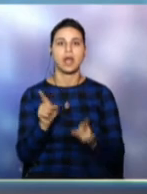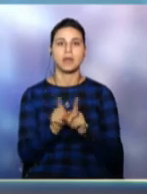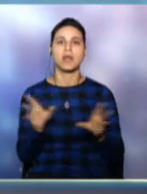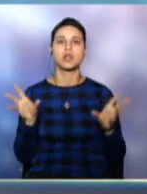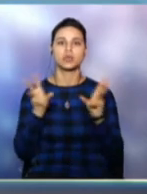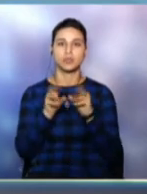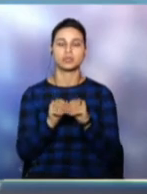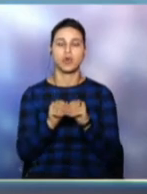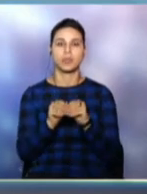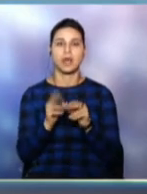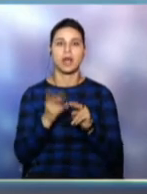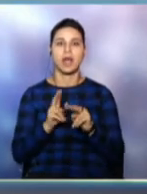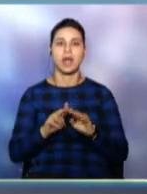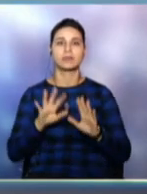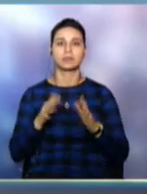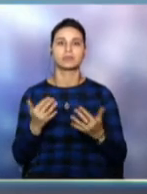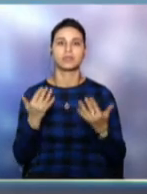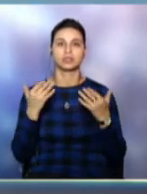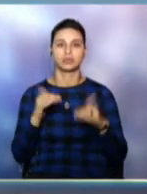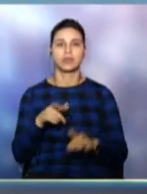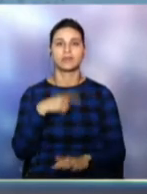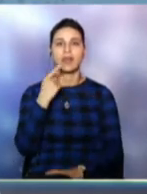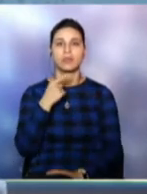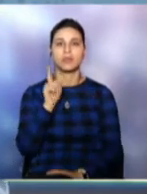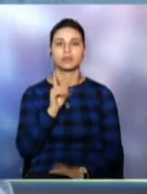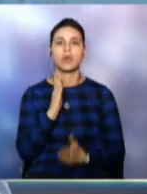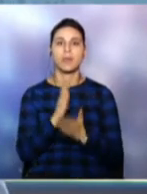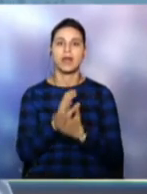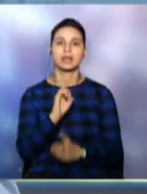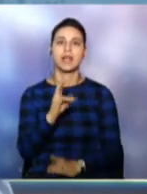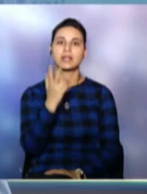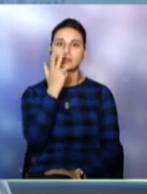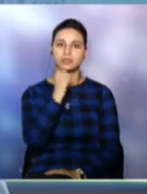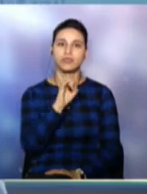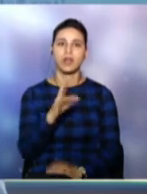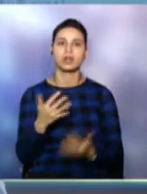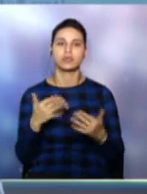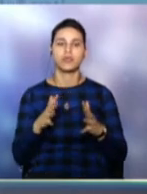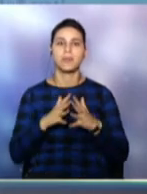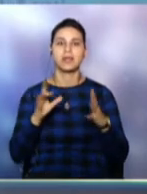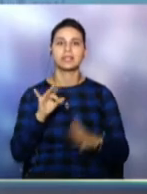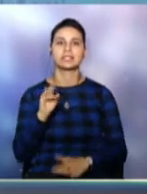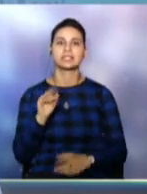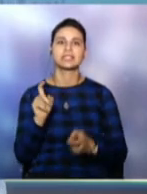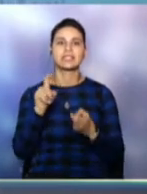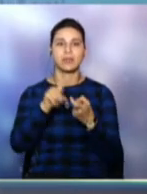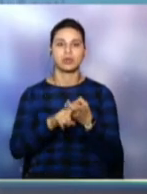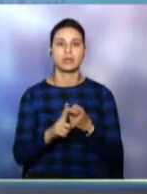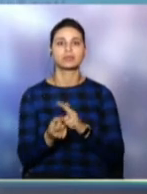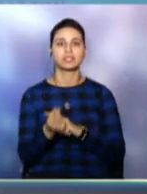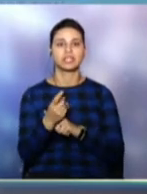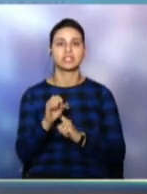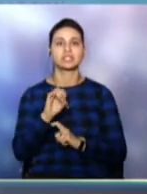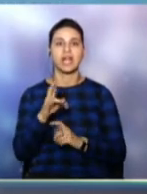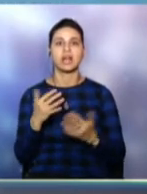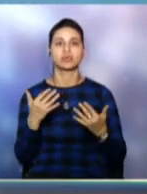ერთობლიობა, ამ შემთხვევაში უკვე საუბრობთ, რომ არის ან მიჩვევა, ან უკვე მაღალი რისკი დამოკიდებულების გაჩენისა,